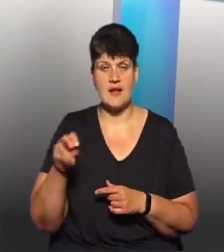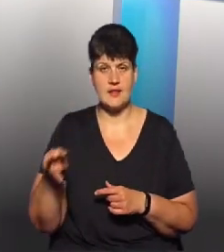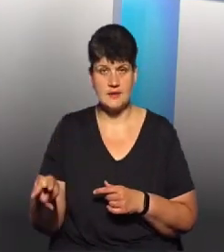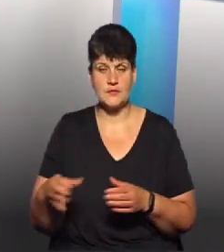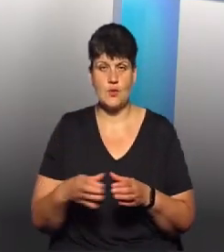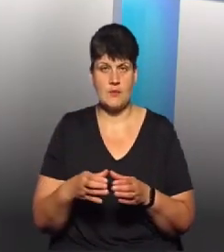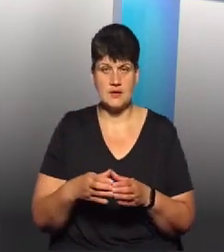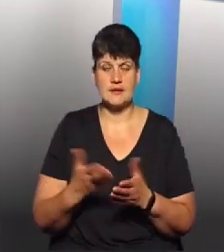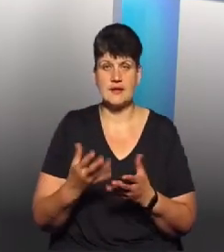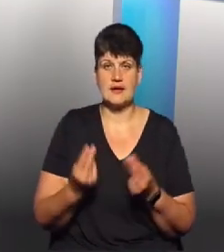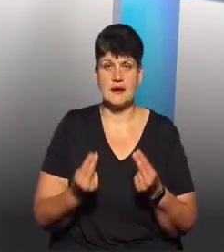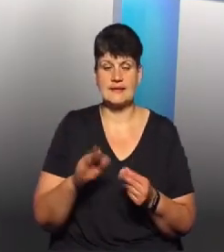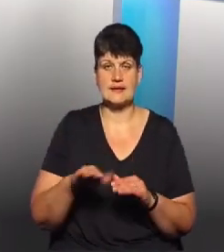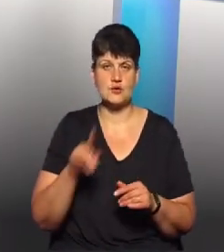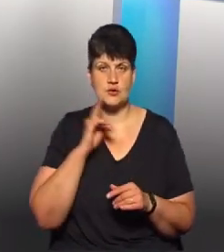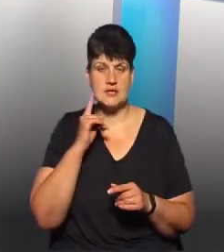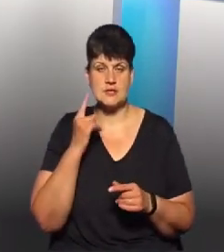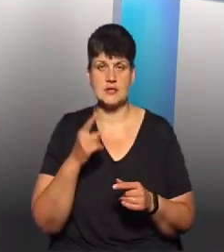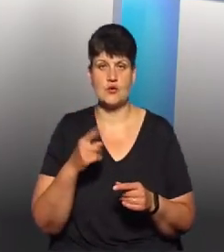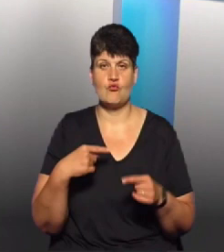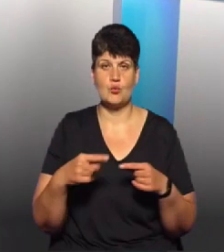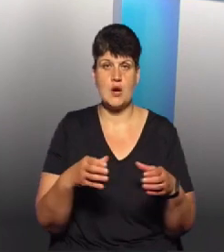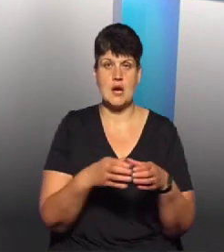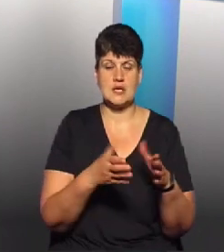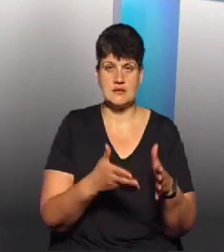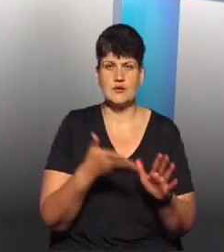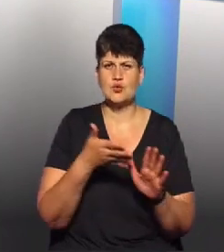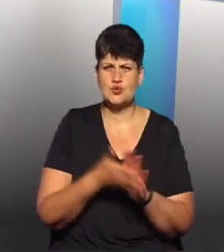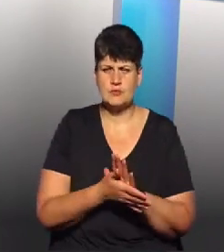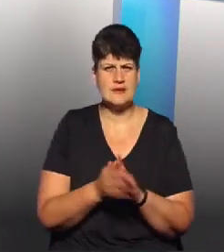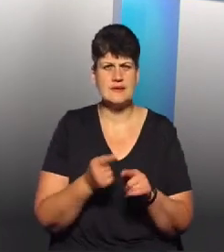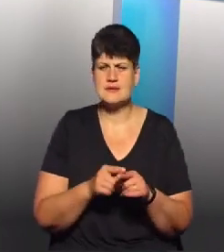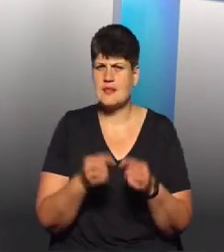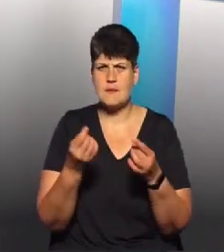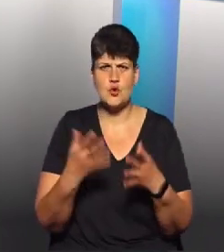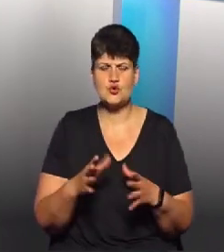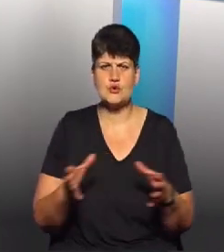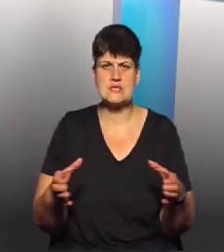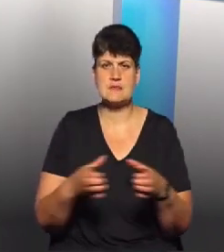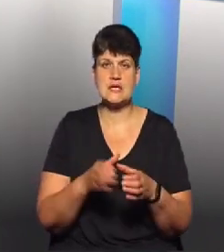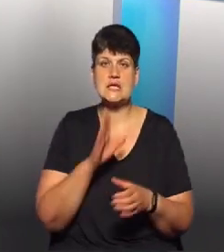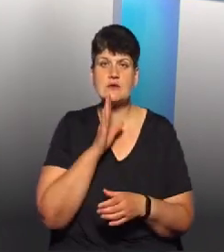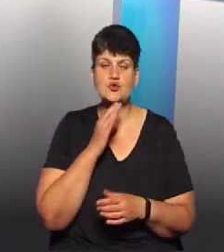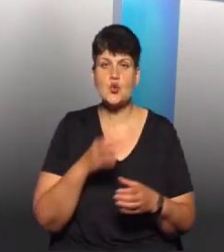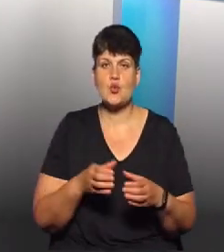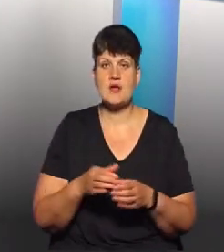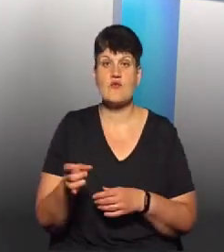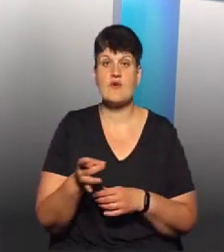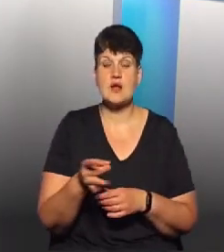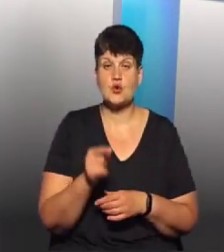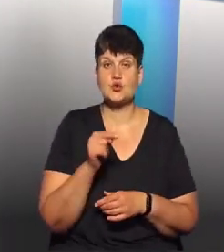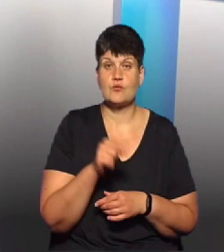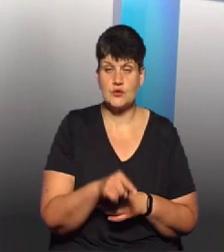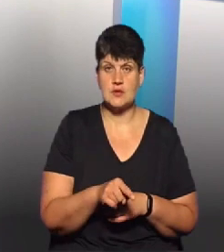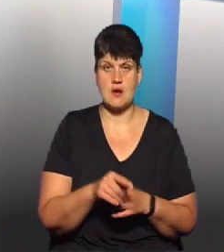які грають в дитячо-юнацькій футбольній лізі. Щоб ви розуміли, дуже непросто зібрати дівочу команду в районі, і щоб вона